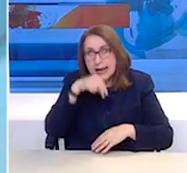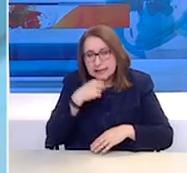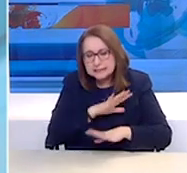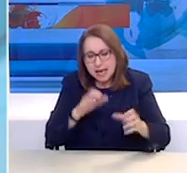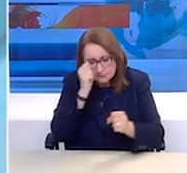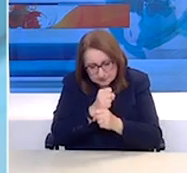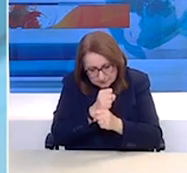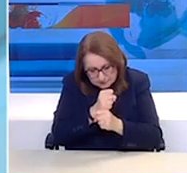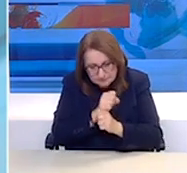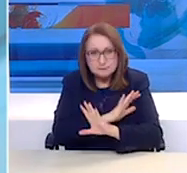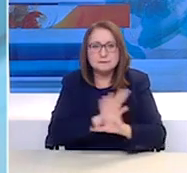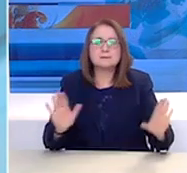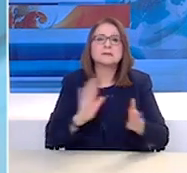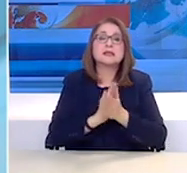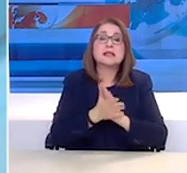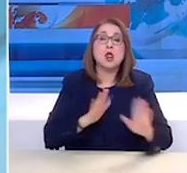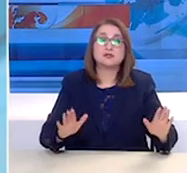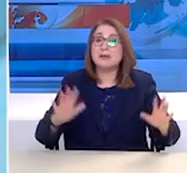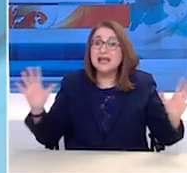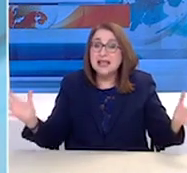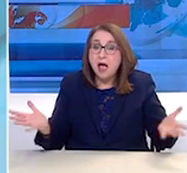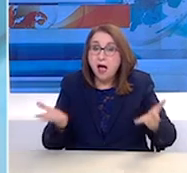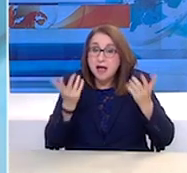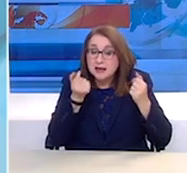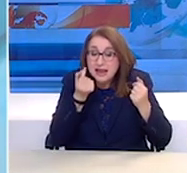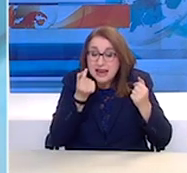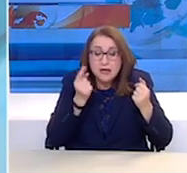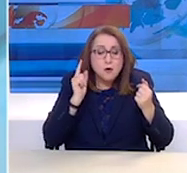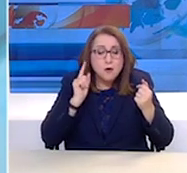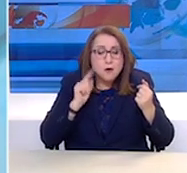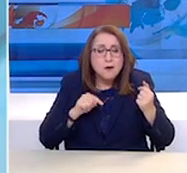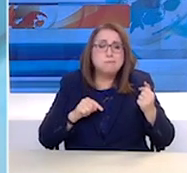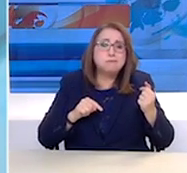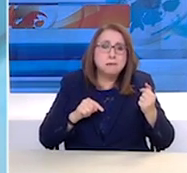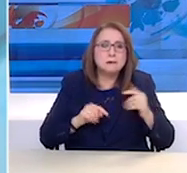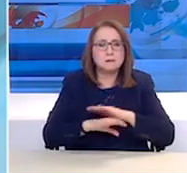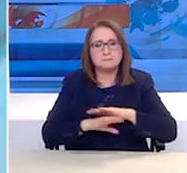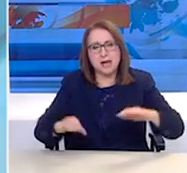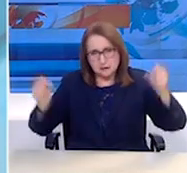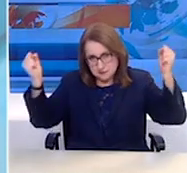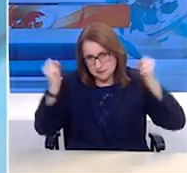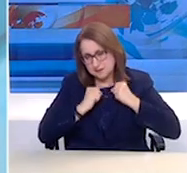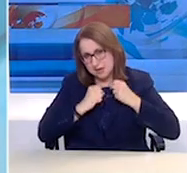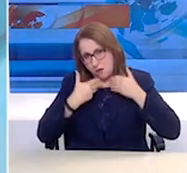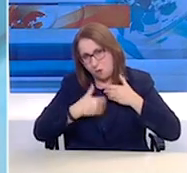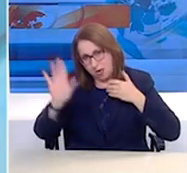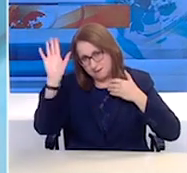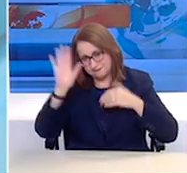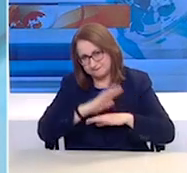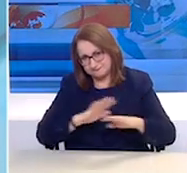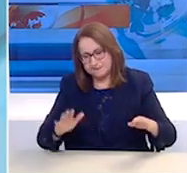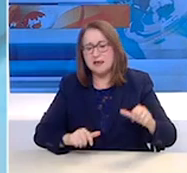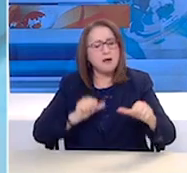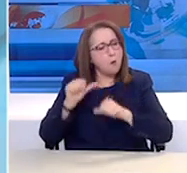βλέπουμε, αν χαλαρώσουμε, μπορούν εύκολα, πολύ εύκολα πιστέψτε με, να ανατραπούν. Σχετικά με το επιχειρησιακό σκέλος, θα ήθελα